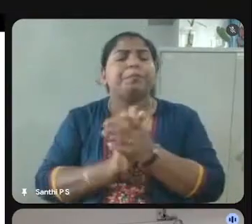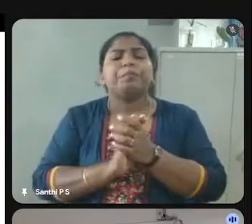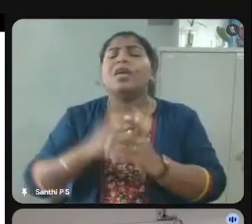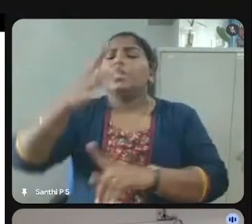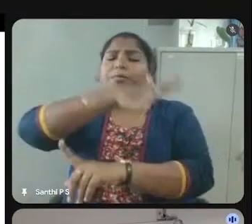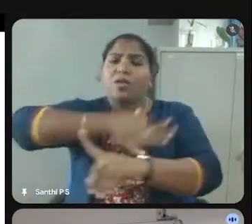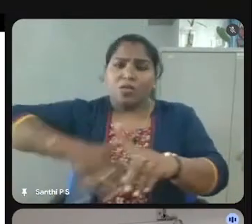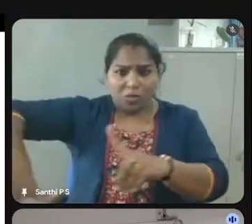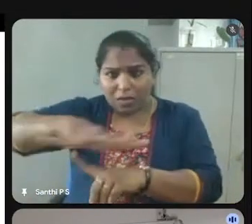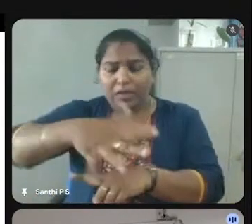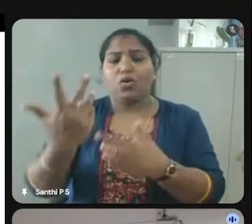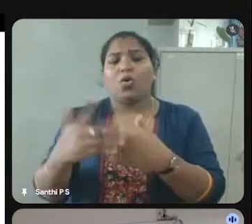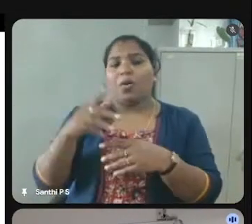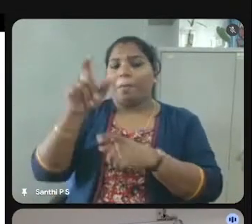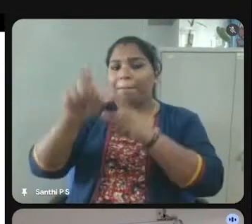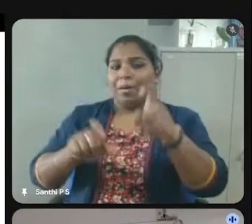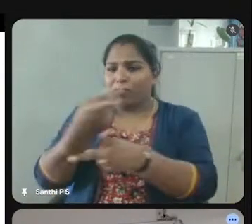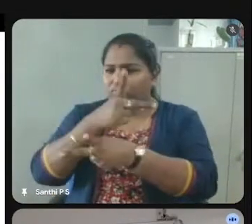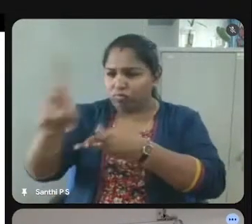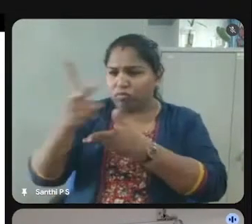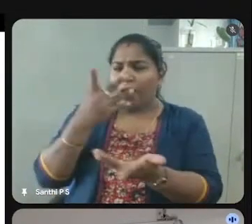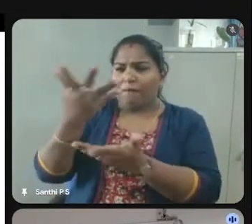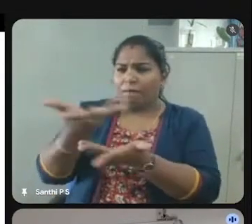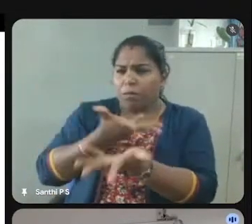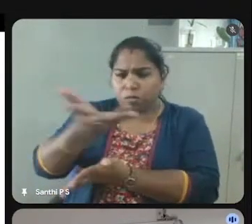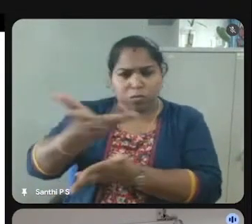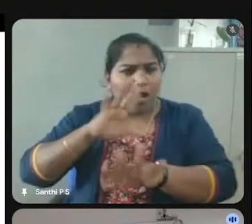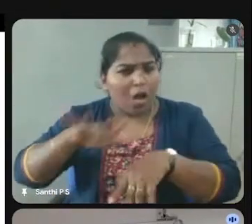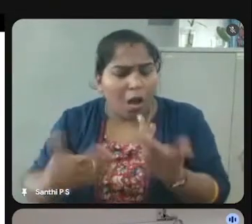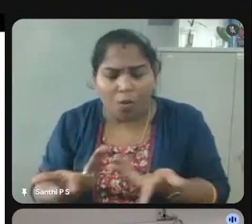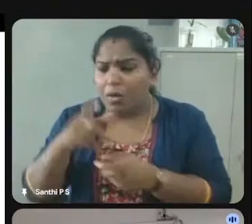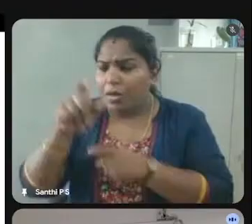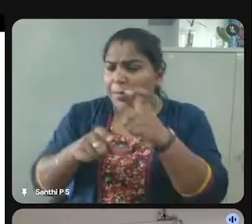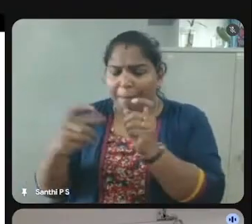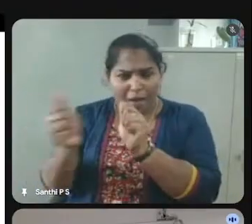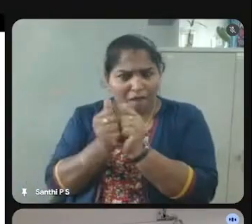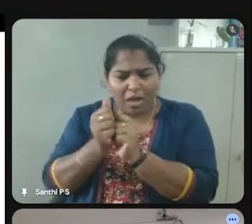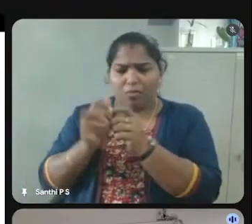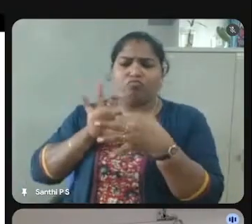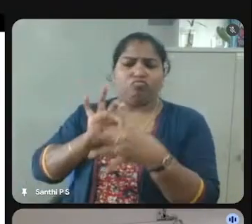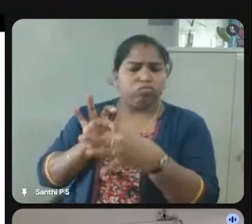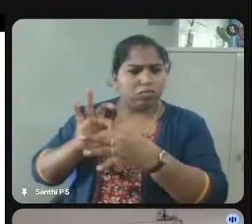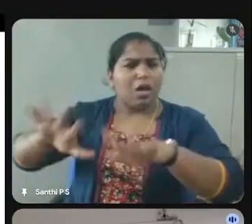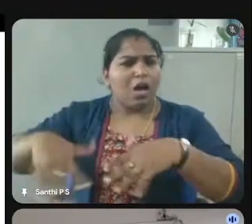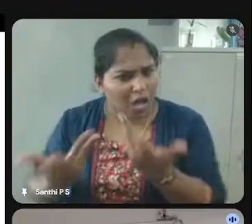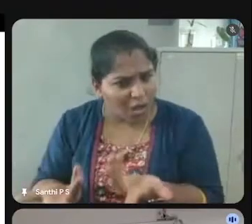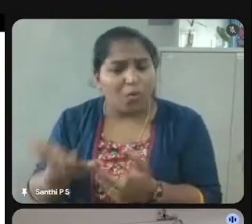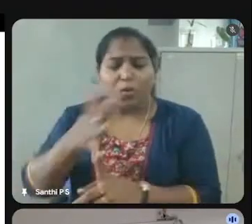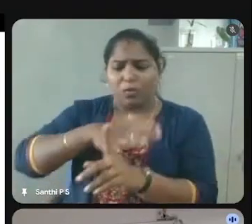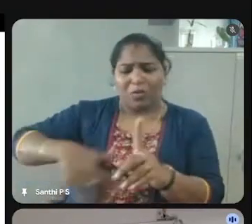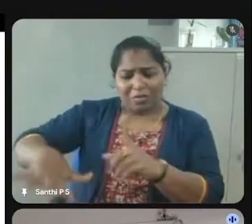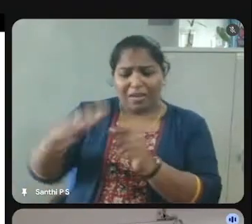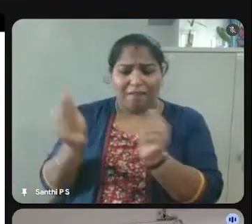ചുറ്റുമുള്ളവരുമായിട്ട് നമ്മൾ എങ്ങനെ മെച്ചപ്പെട്ട രീതിയിൽ ഒരു ബന്ധം നിലനിർത്തുന്നു, അല്ലെങ്കിൽ അവരോട് എങ്ങനെ ഇടപഴകുന്നു, ഇതെല്ലാം സാമൂഹിക